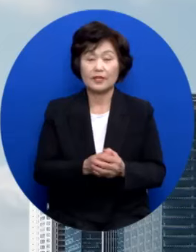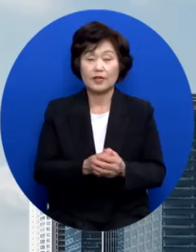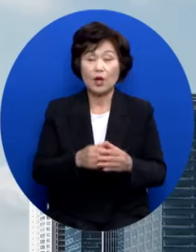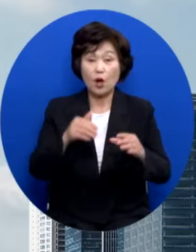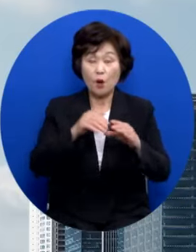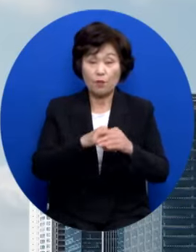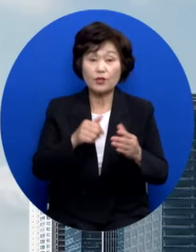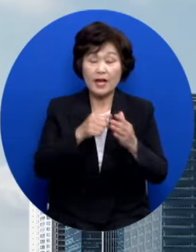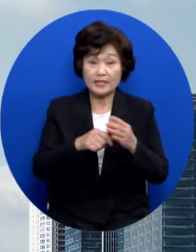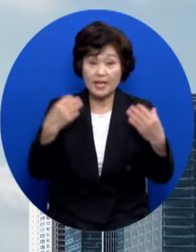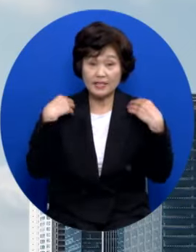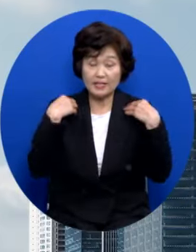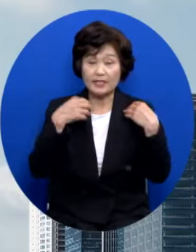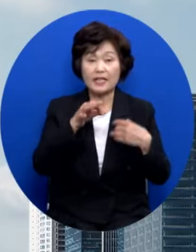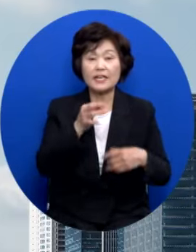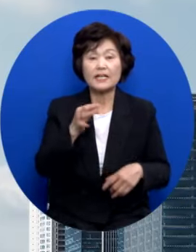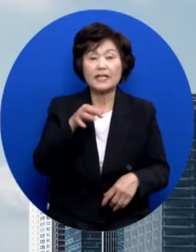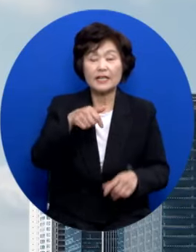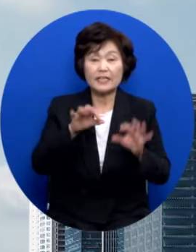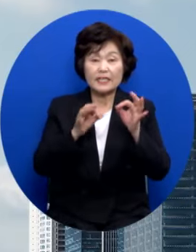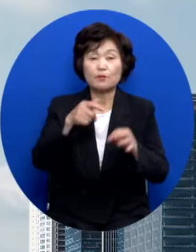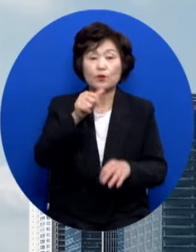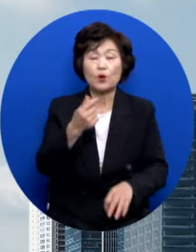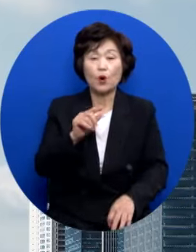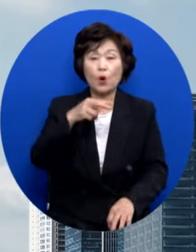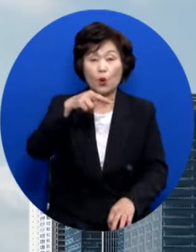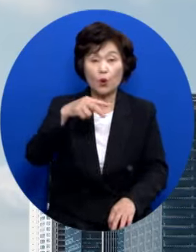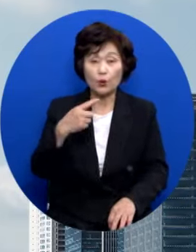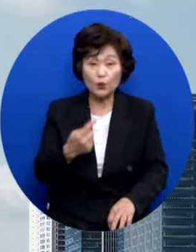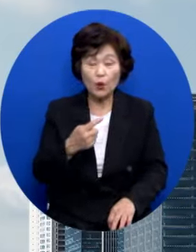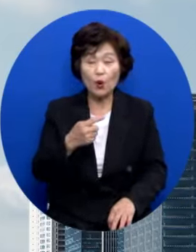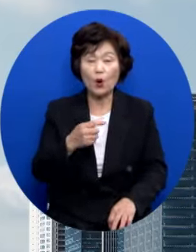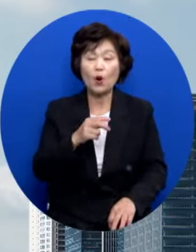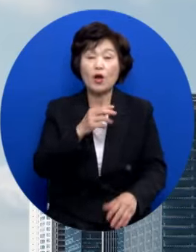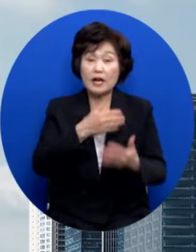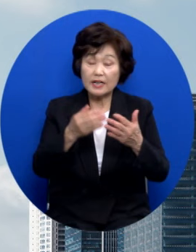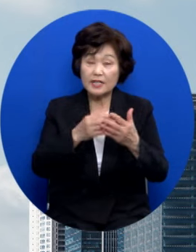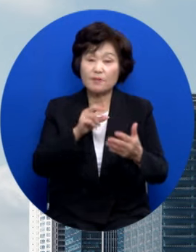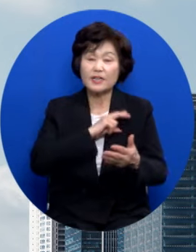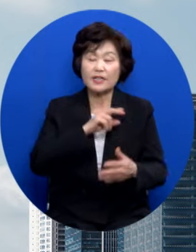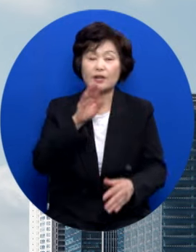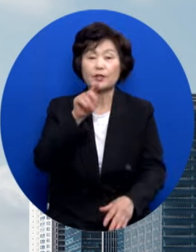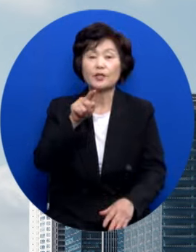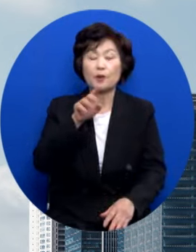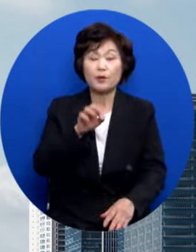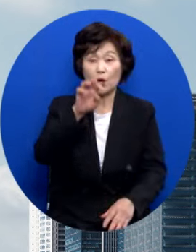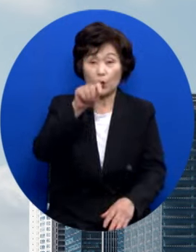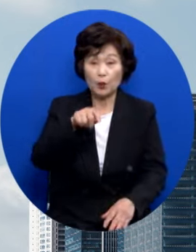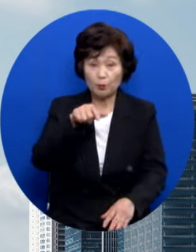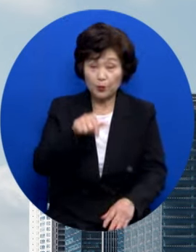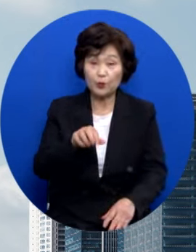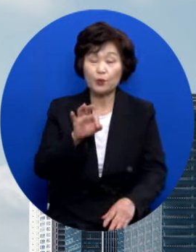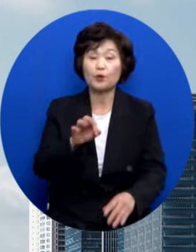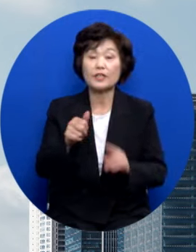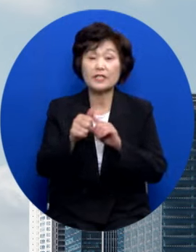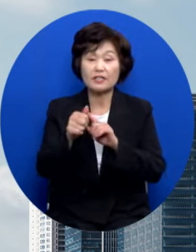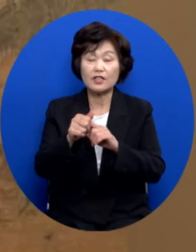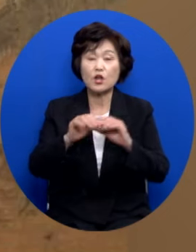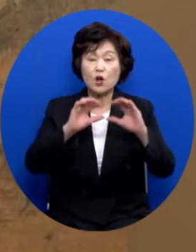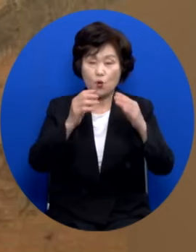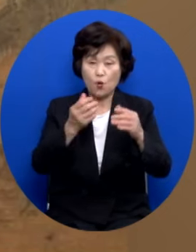문화재청이 김홍도의 예술 세계를 보여주는 김홍도 필 서원 아집도 병풍을 국가지정 문화유산 보물로 지정했습니다.